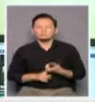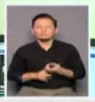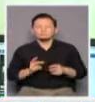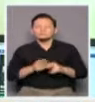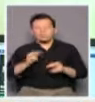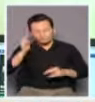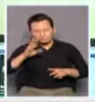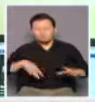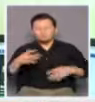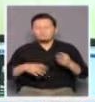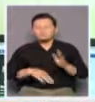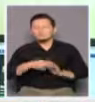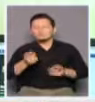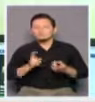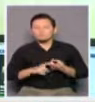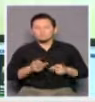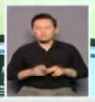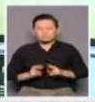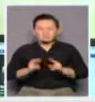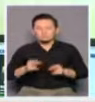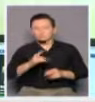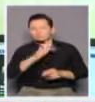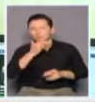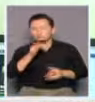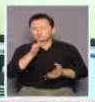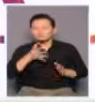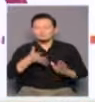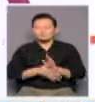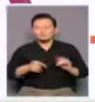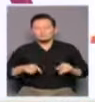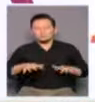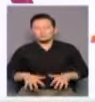білімдерін жетілдіру мақсатында осында келіп көп бос уақыттарын біздің балаларымыз осында өткізеді.